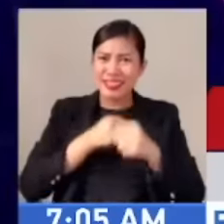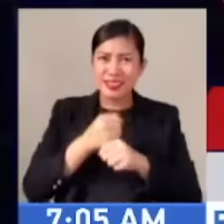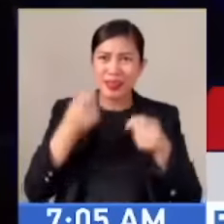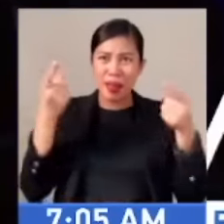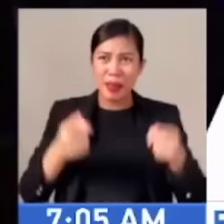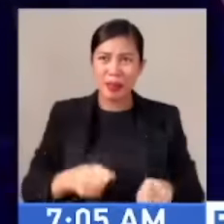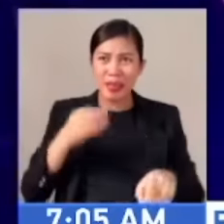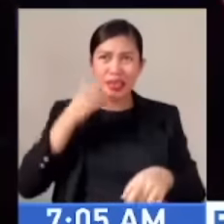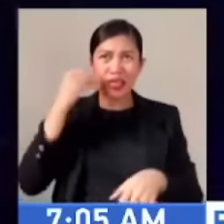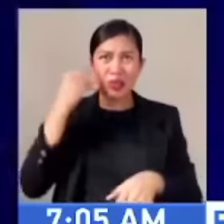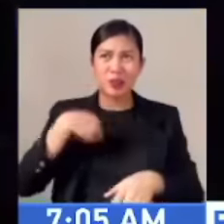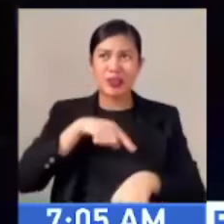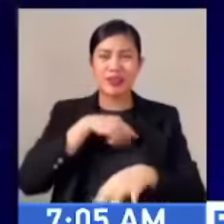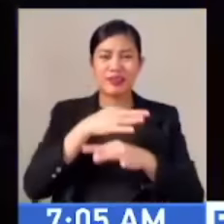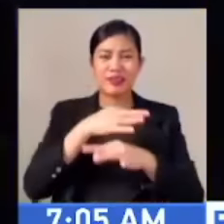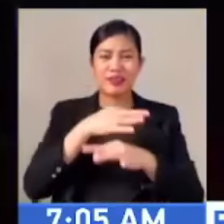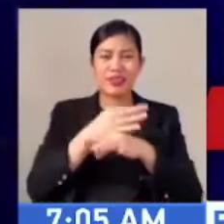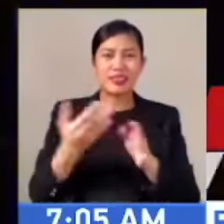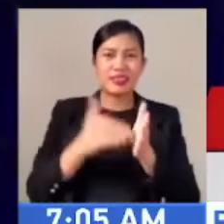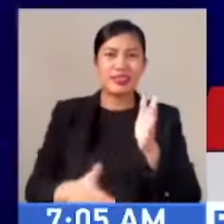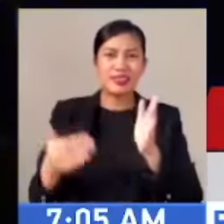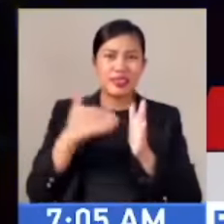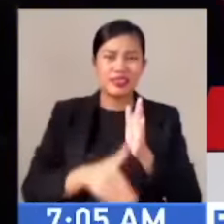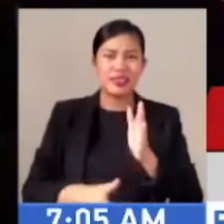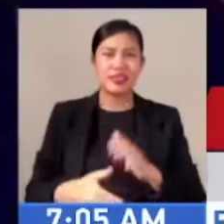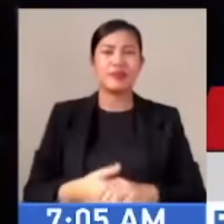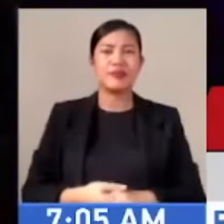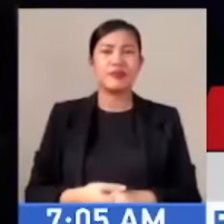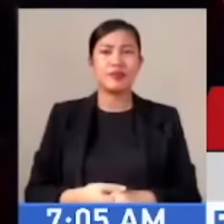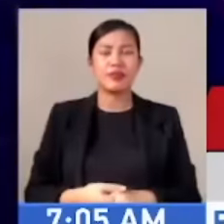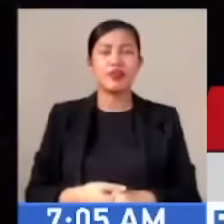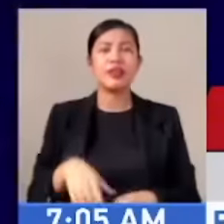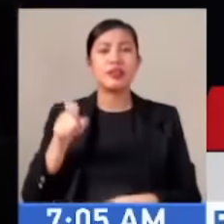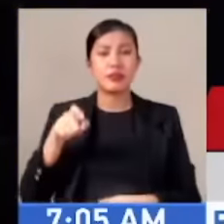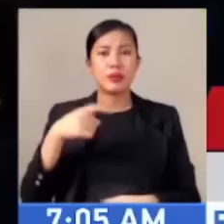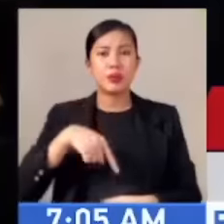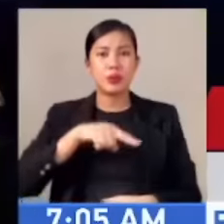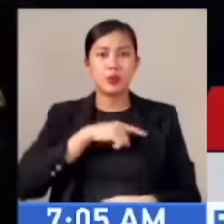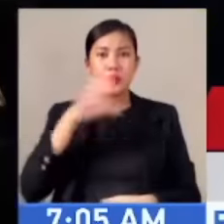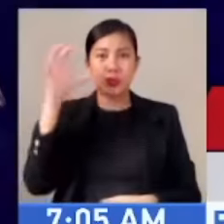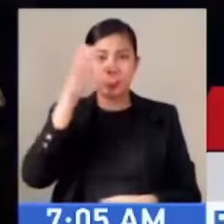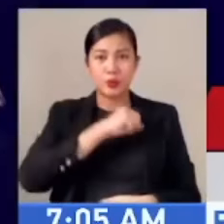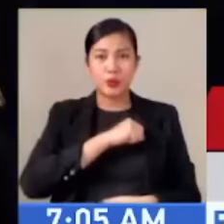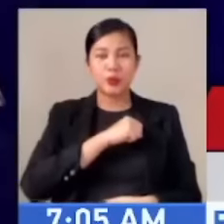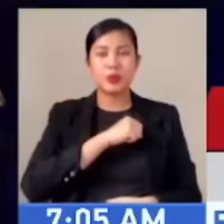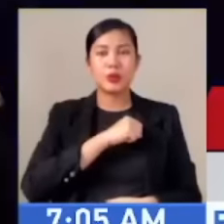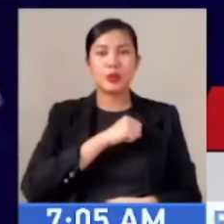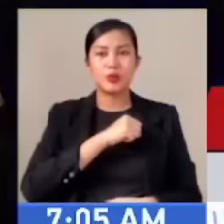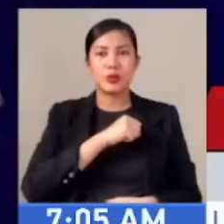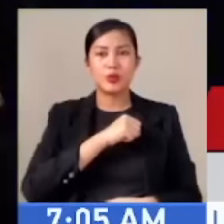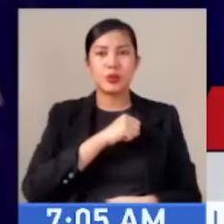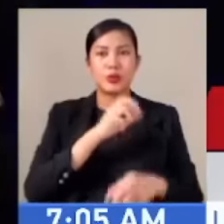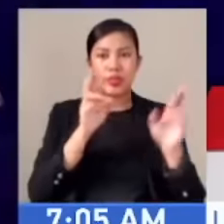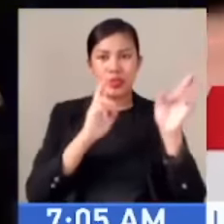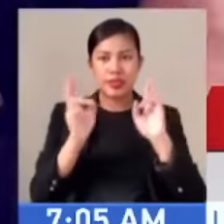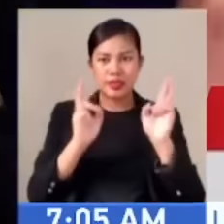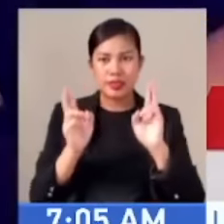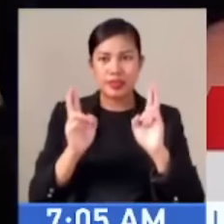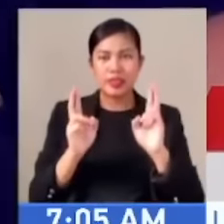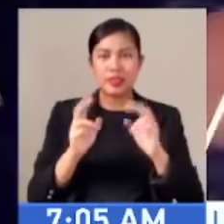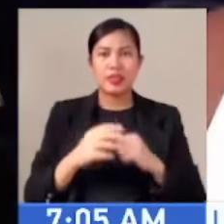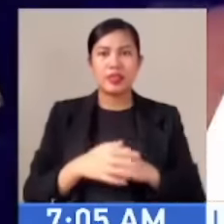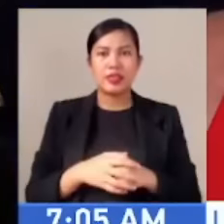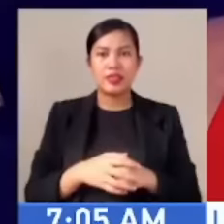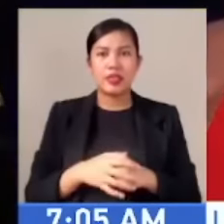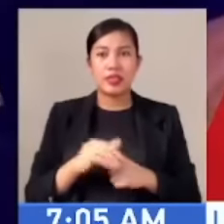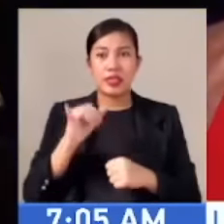Sa pre-tarp lang po natin, na-anticipate na po natin ang pag sinabing Parola Compound, talaga pong ang highly dense populated